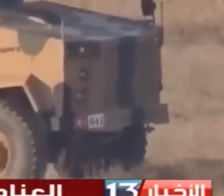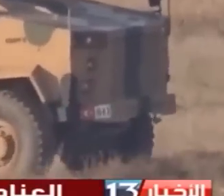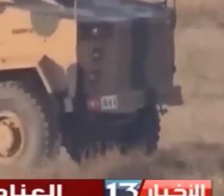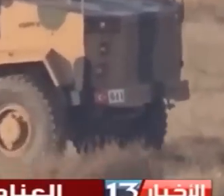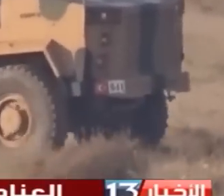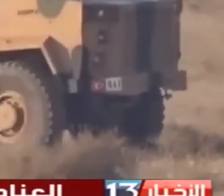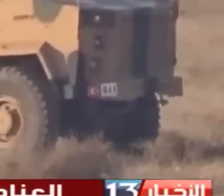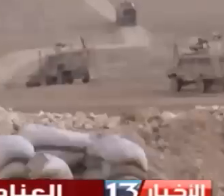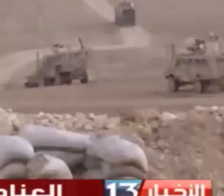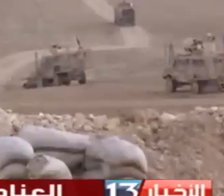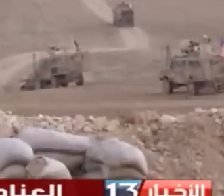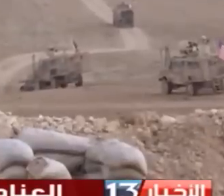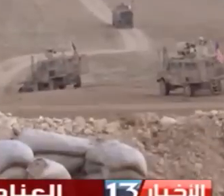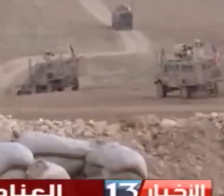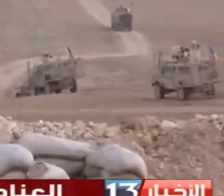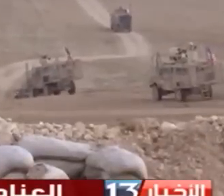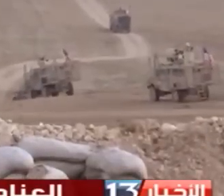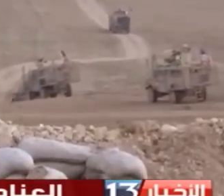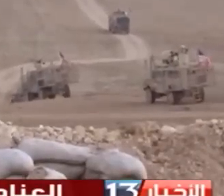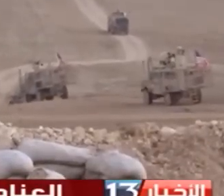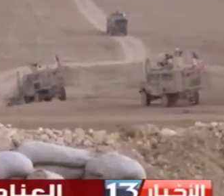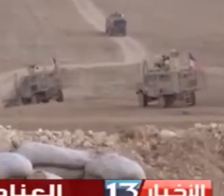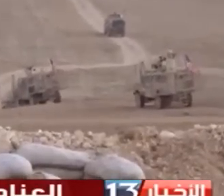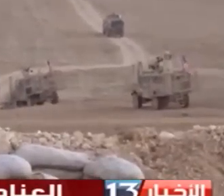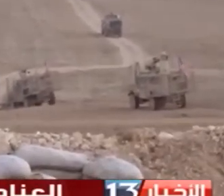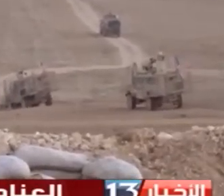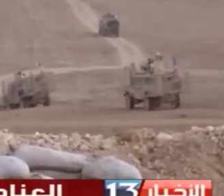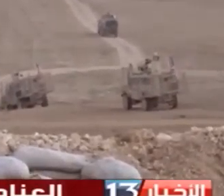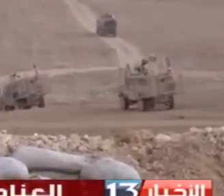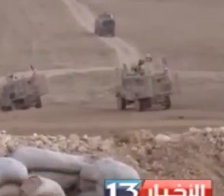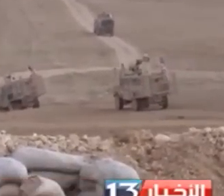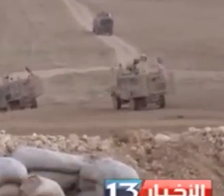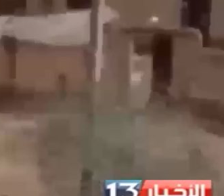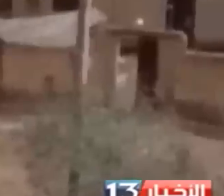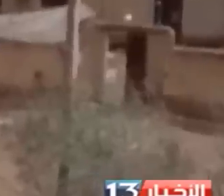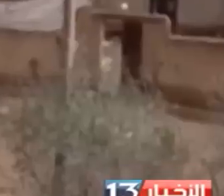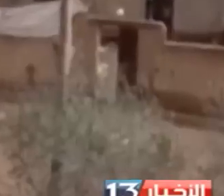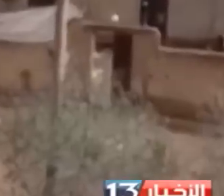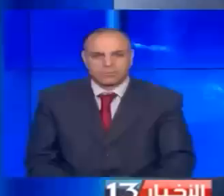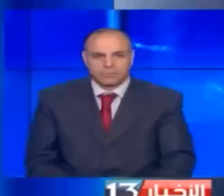سحب الولايات المتحدة قوتها من هناك.